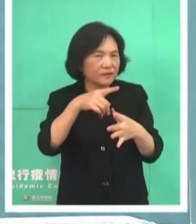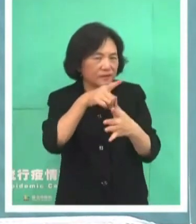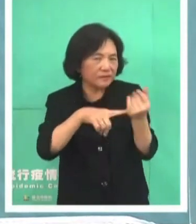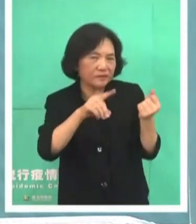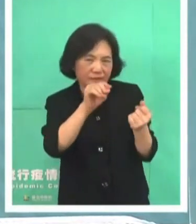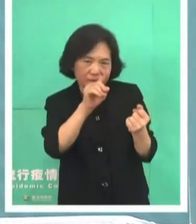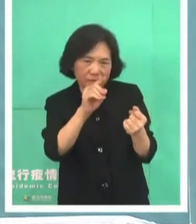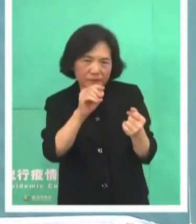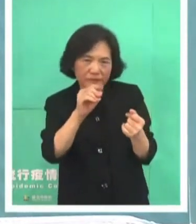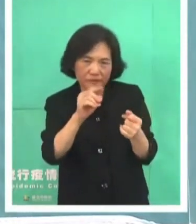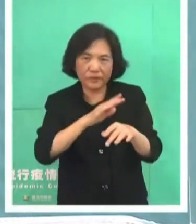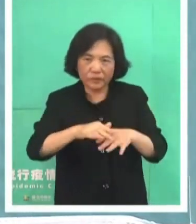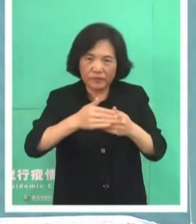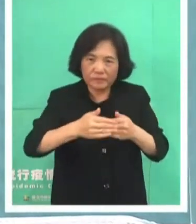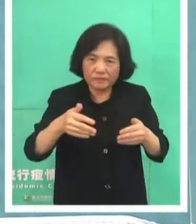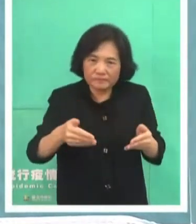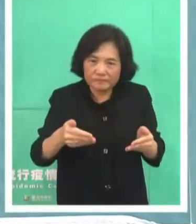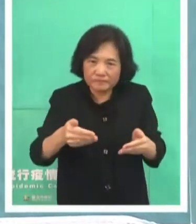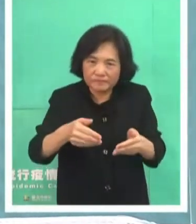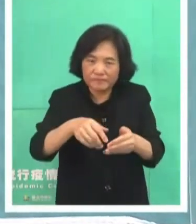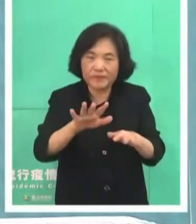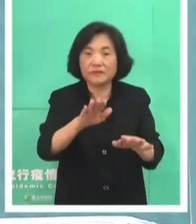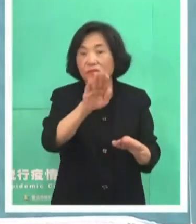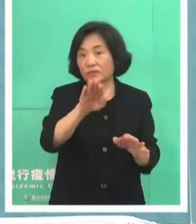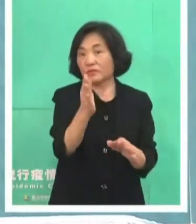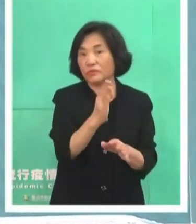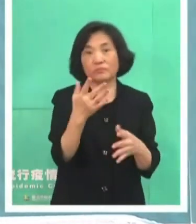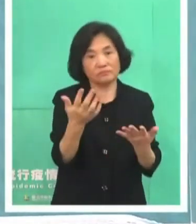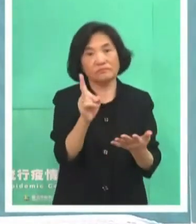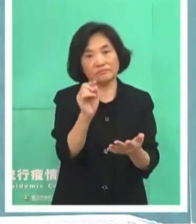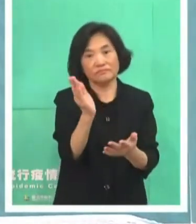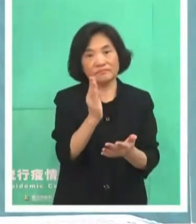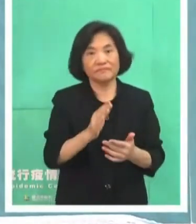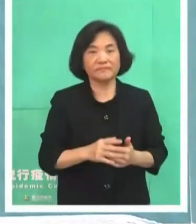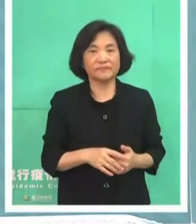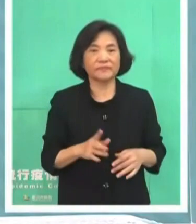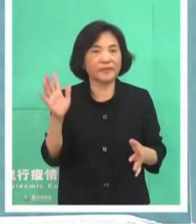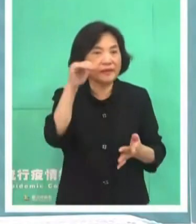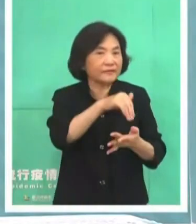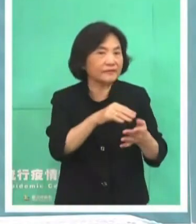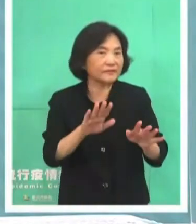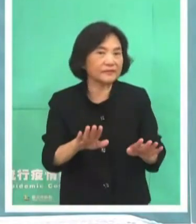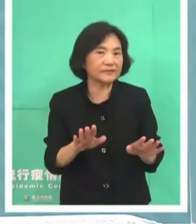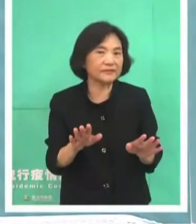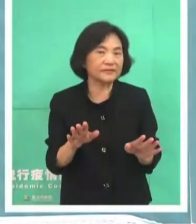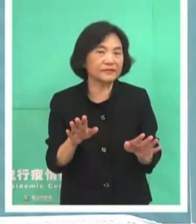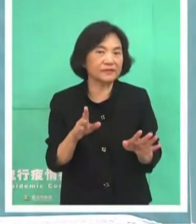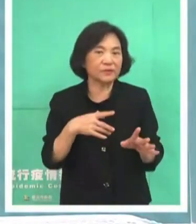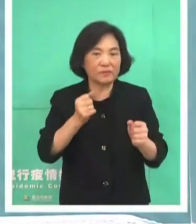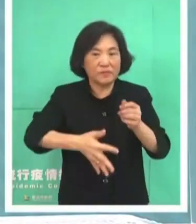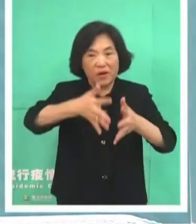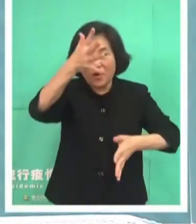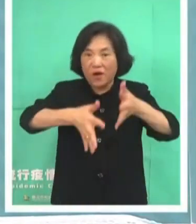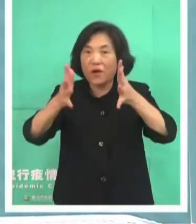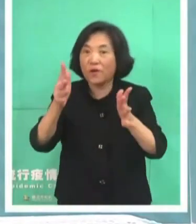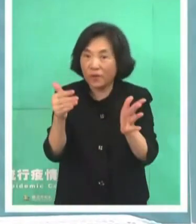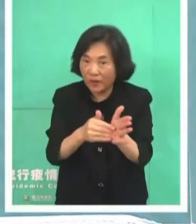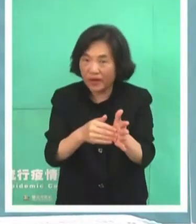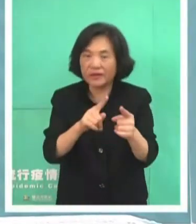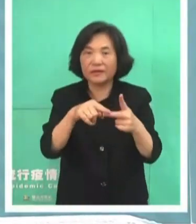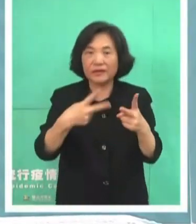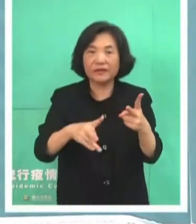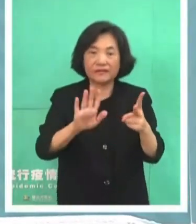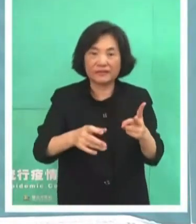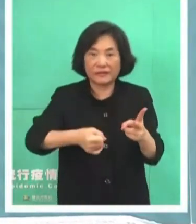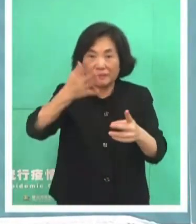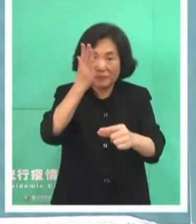这本来就是我的计划。我们这盖了9000多户，到现在为止，我们大概完就是说盖完的啦，加上现在